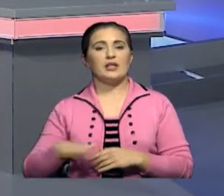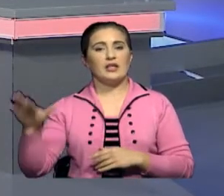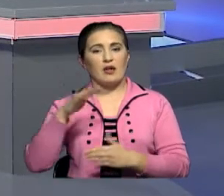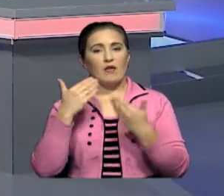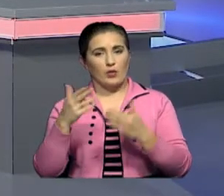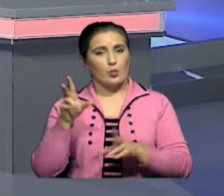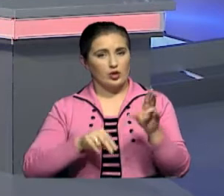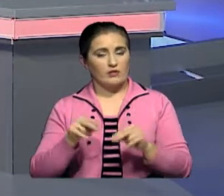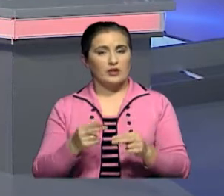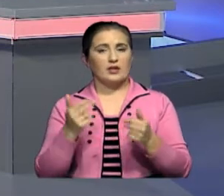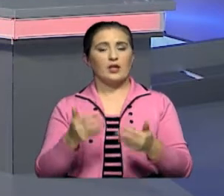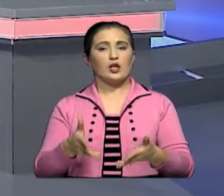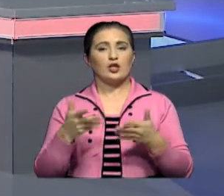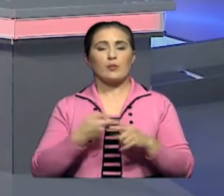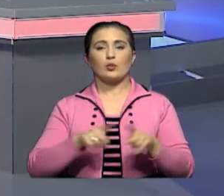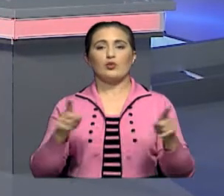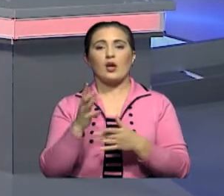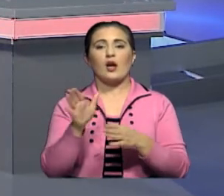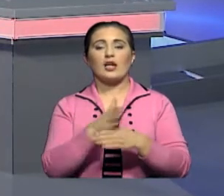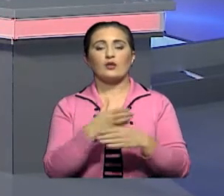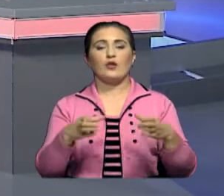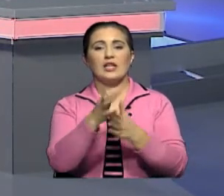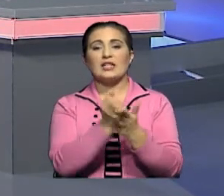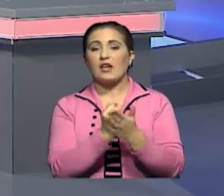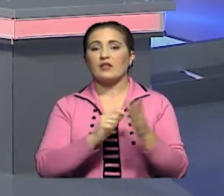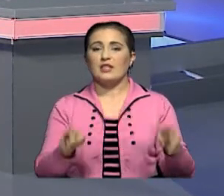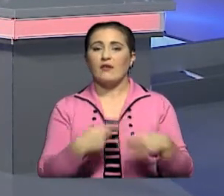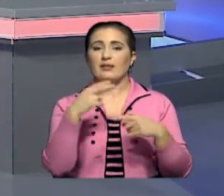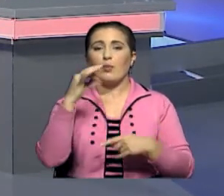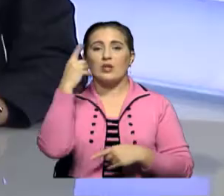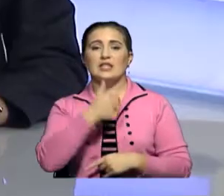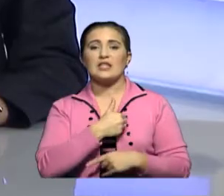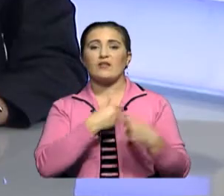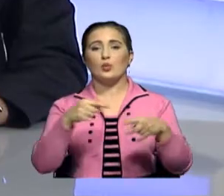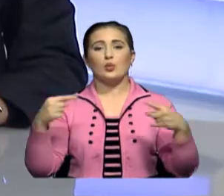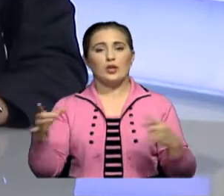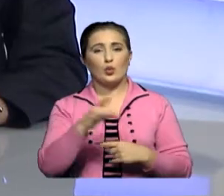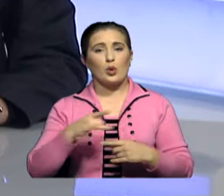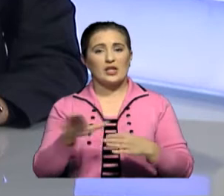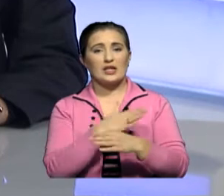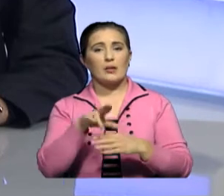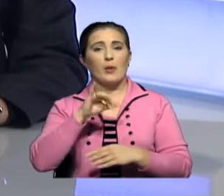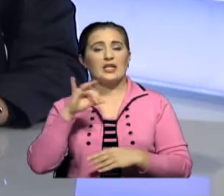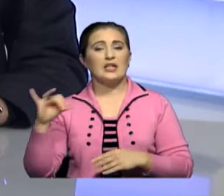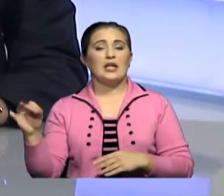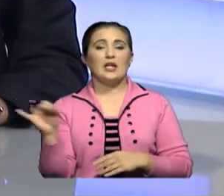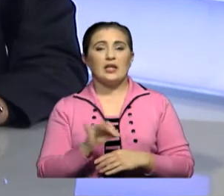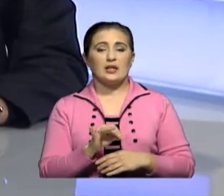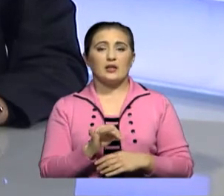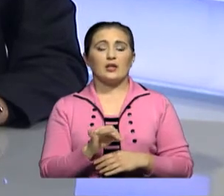учитываете конечно поскольку кадровые резервы создавались и по инициативе других региональных отделений партии